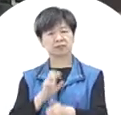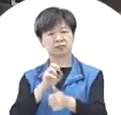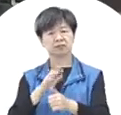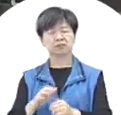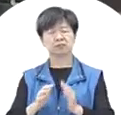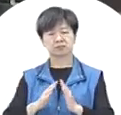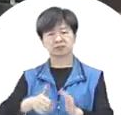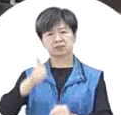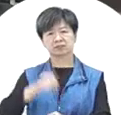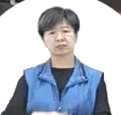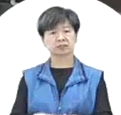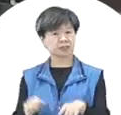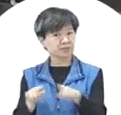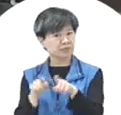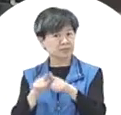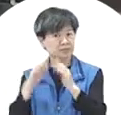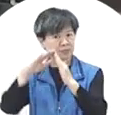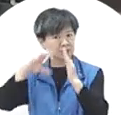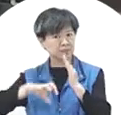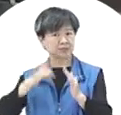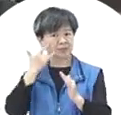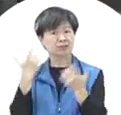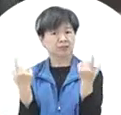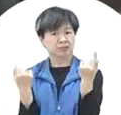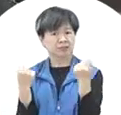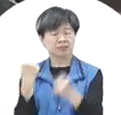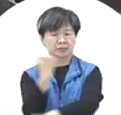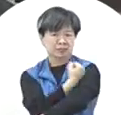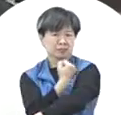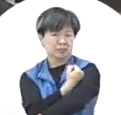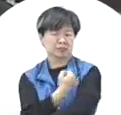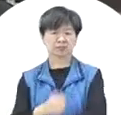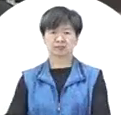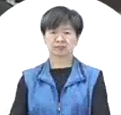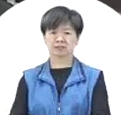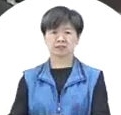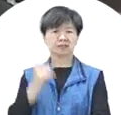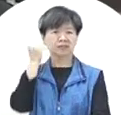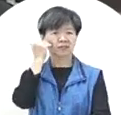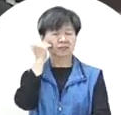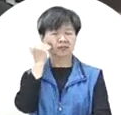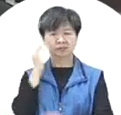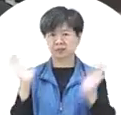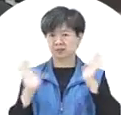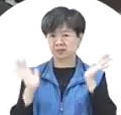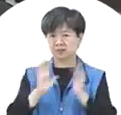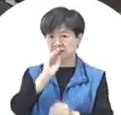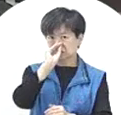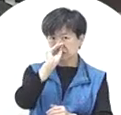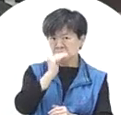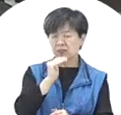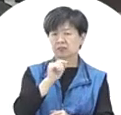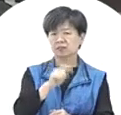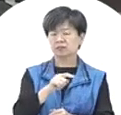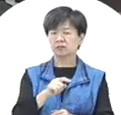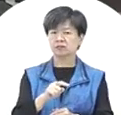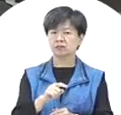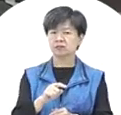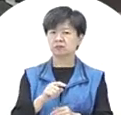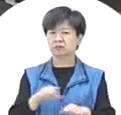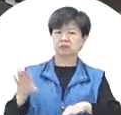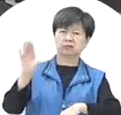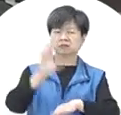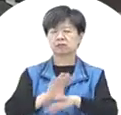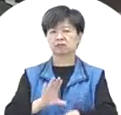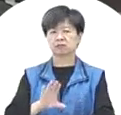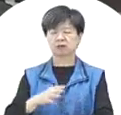你有 的爸爸妈妈已经非常辛苦了， 对对对对对， 更何况是这样子特殊学生的家庭的案例，他们会是多